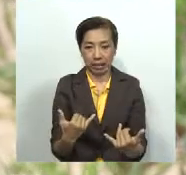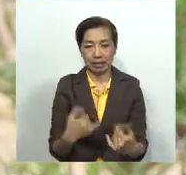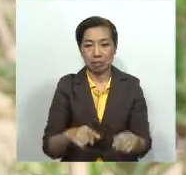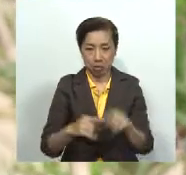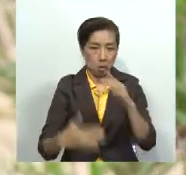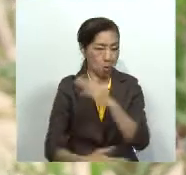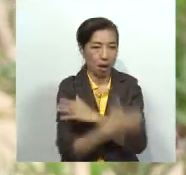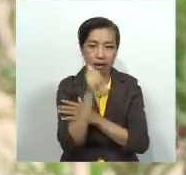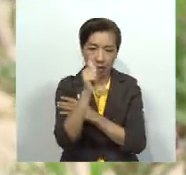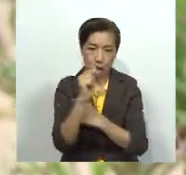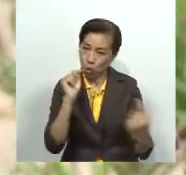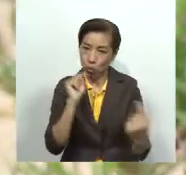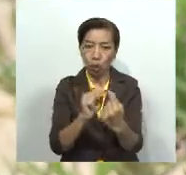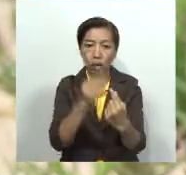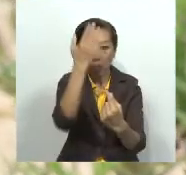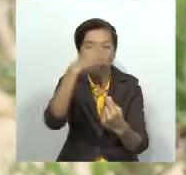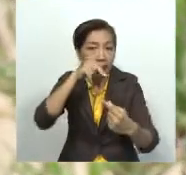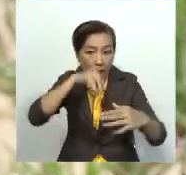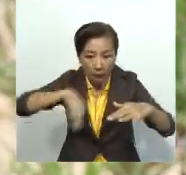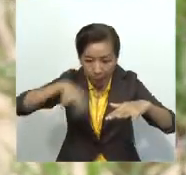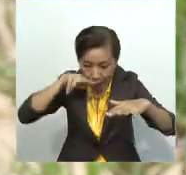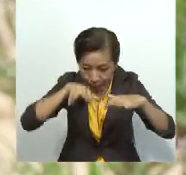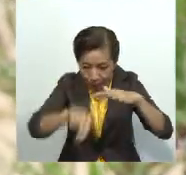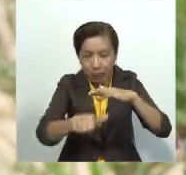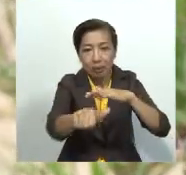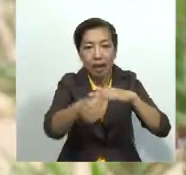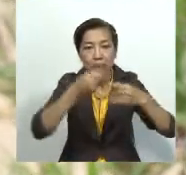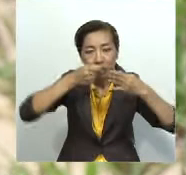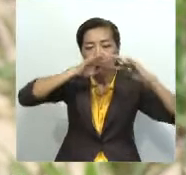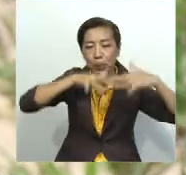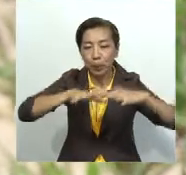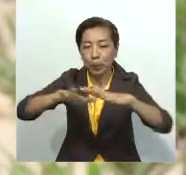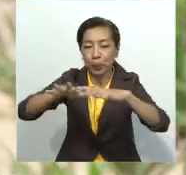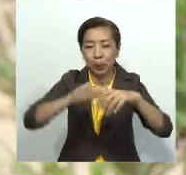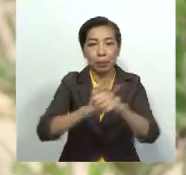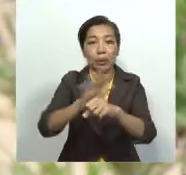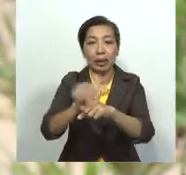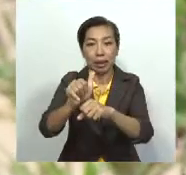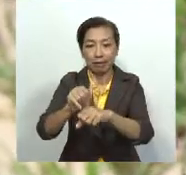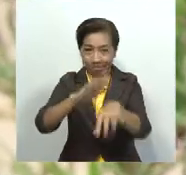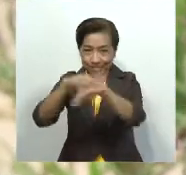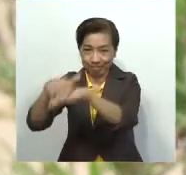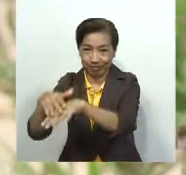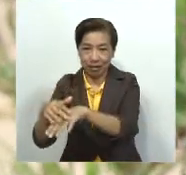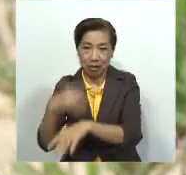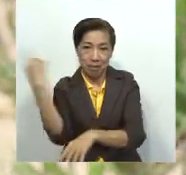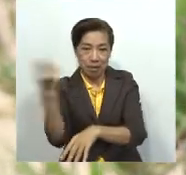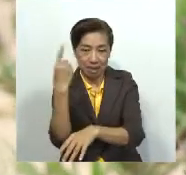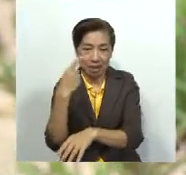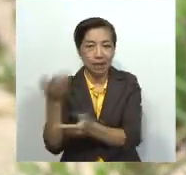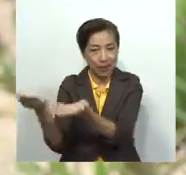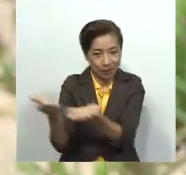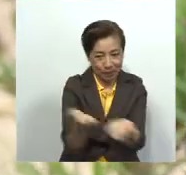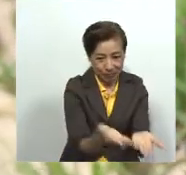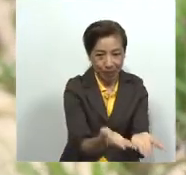วงที่เหมาะสมที่สุดแล้วนะครับเพราะว่าน้ำเริ่มใสแล้วนะครับคลื่นก็ไม่แรงนะครับก็เชิญชวนมาเล่นได้ครับก็ยินดีต้อนรับทุกท่านน